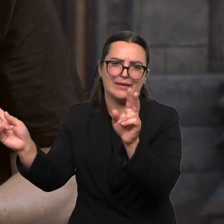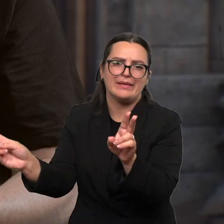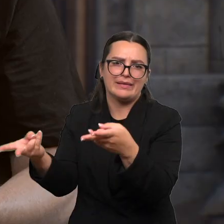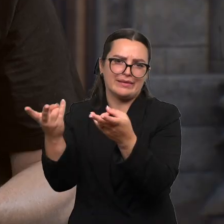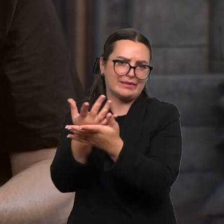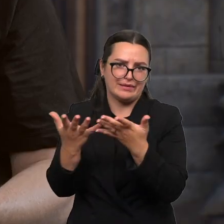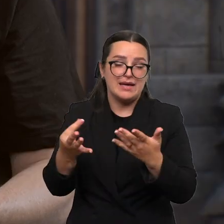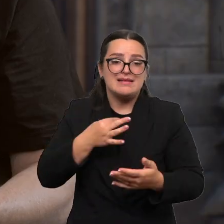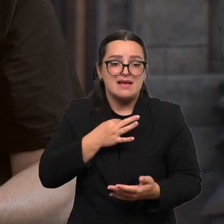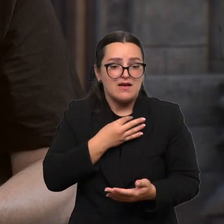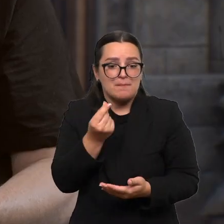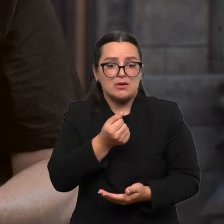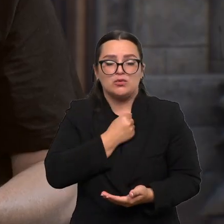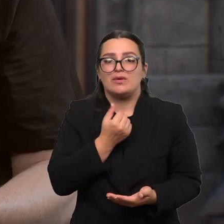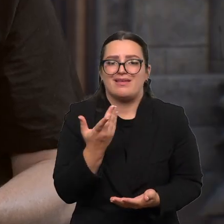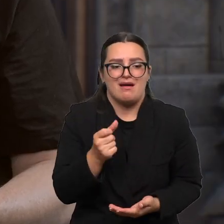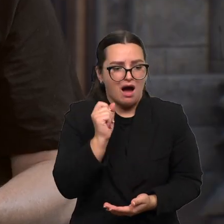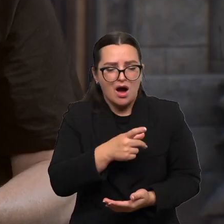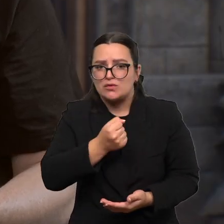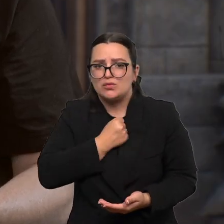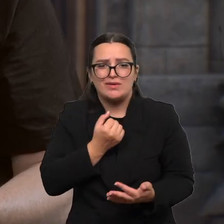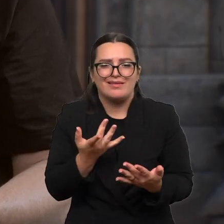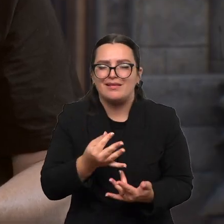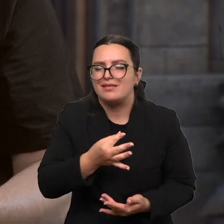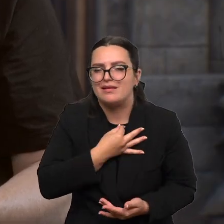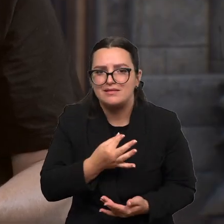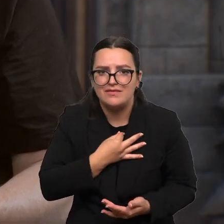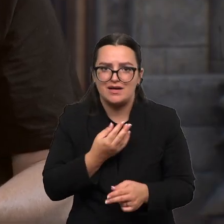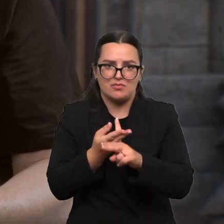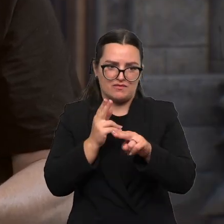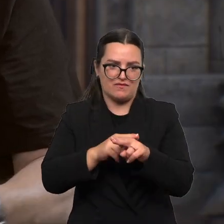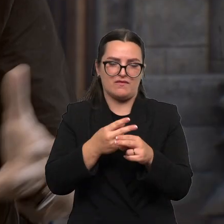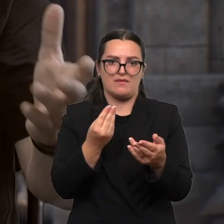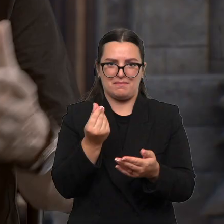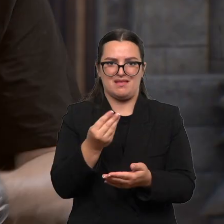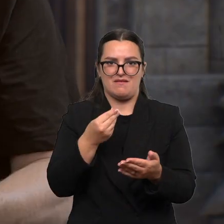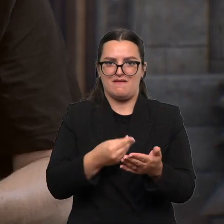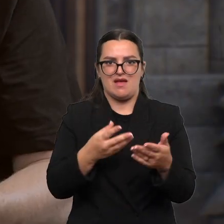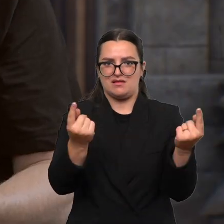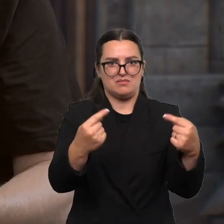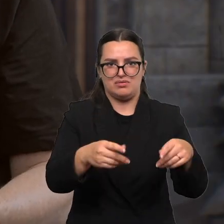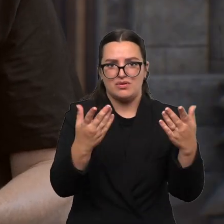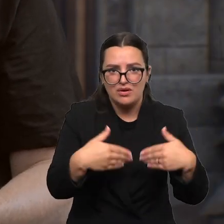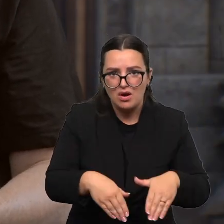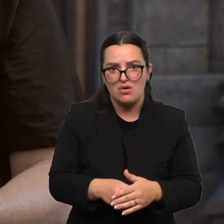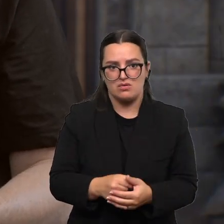tu jų beturėsi, netgi aukso pavidalu, tu vis tiek tą auksą keisi į tą kažkokį kibirą